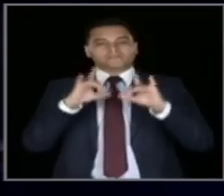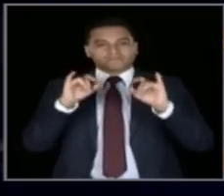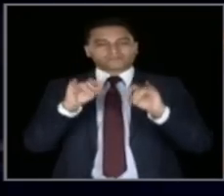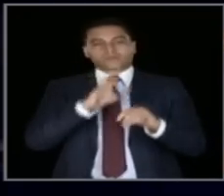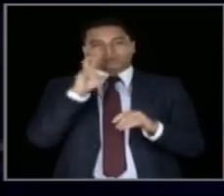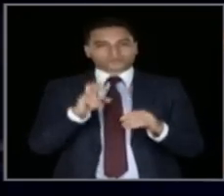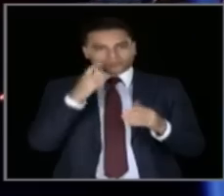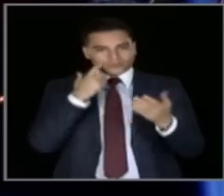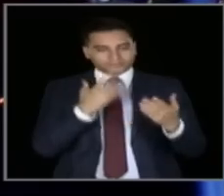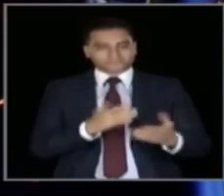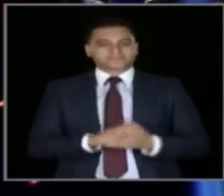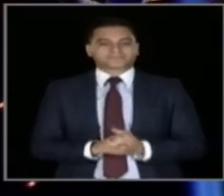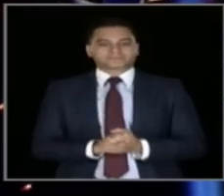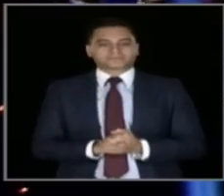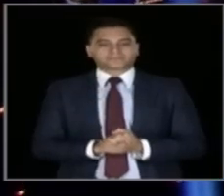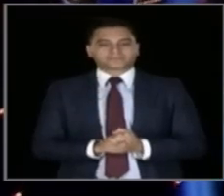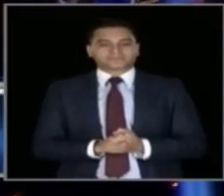50-50 والسؤال هو: